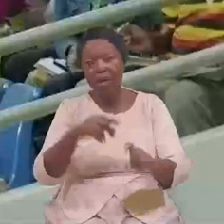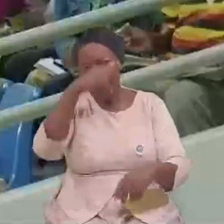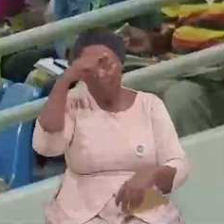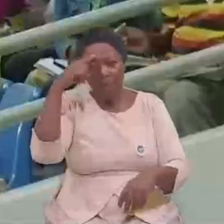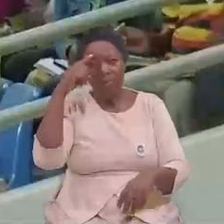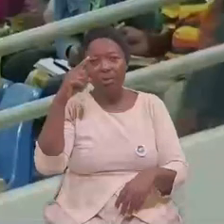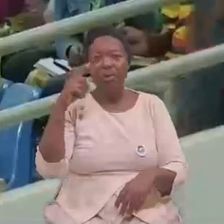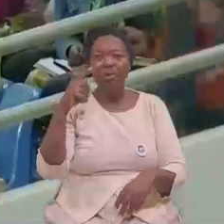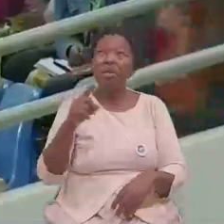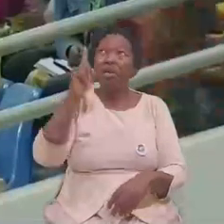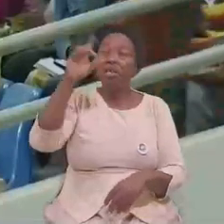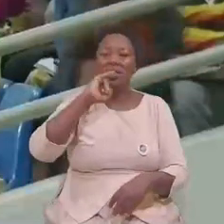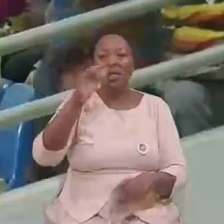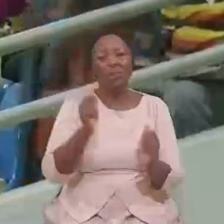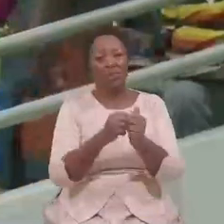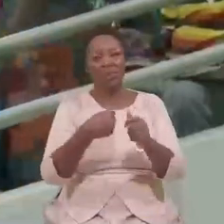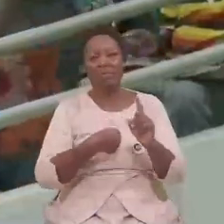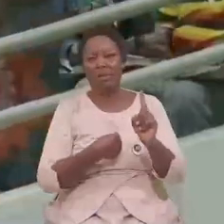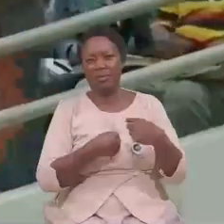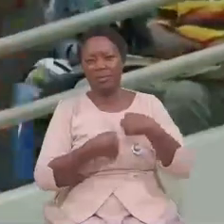Parce qu'il est avec moi.